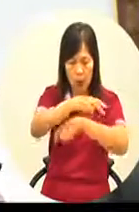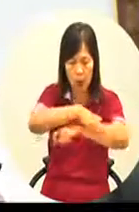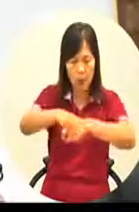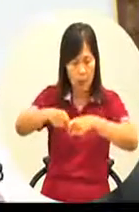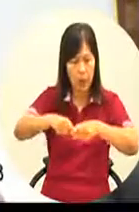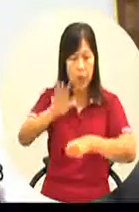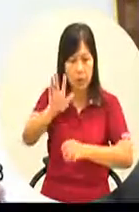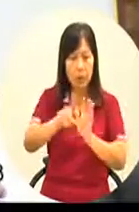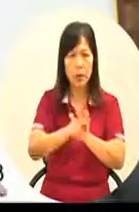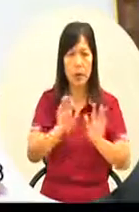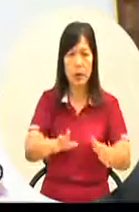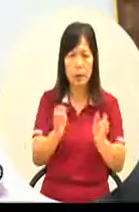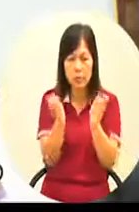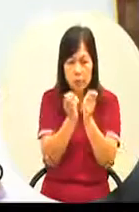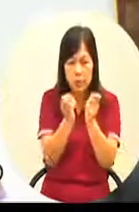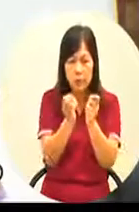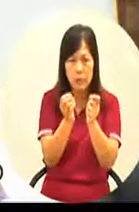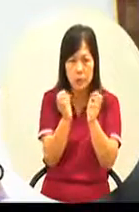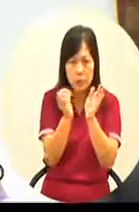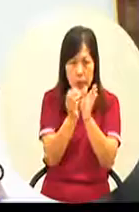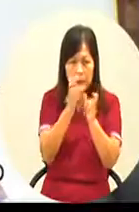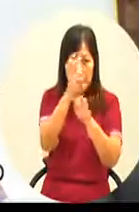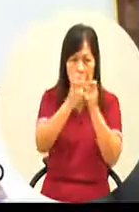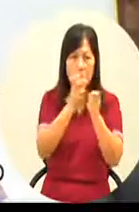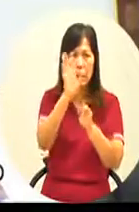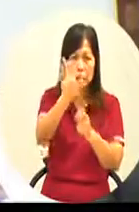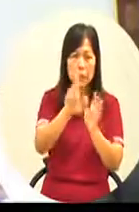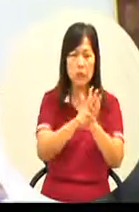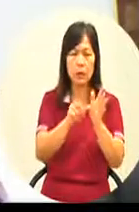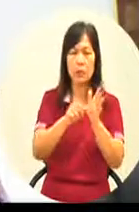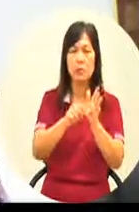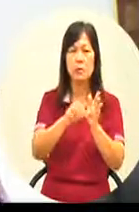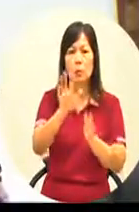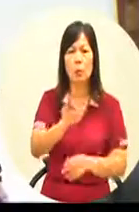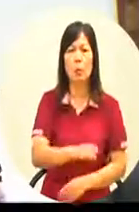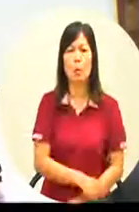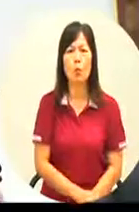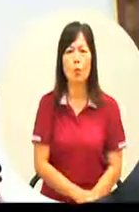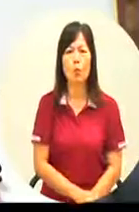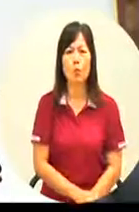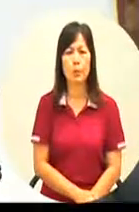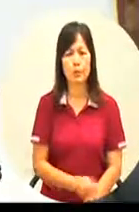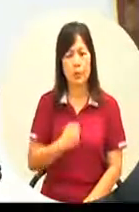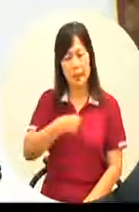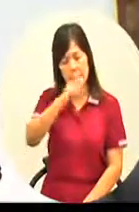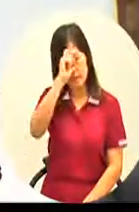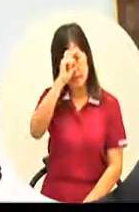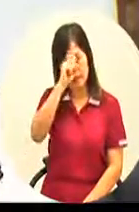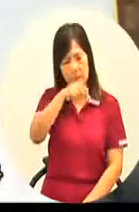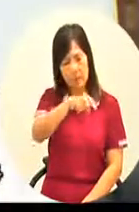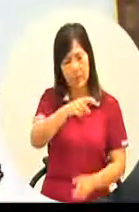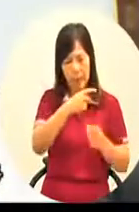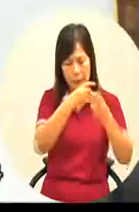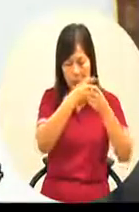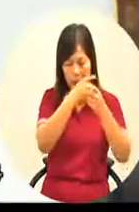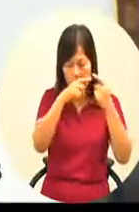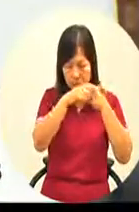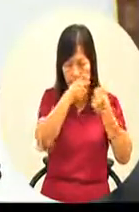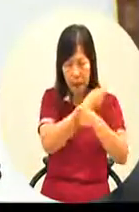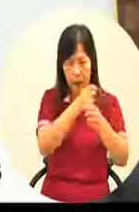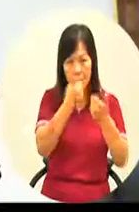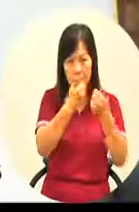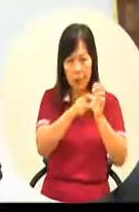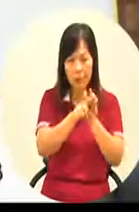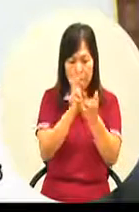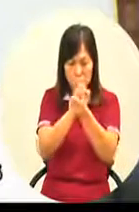哈，到现在还有将近20年哈，还有20年的时间。那我们希望我们研考会哈督导啊这方面的